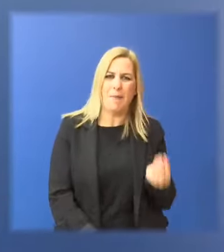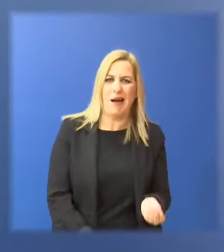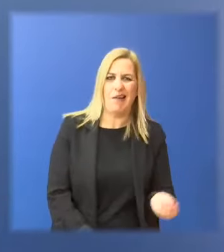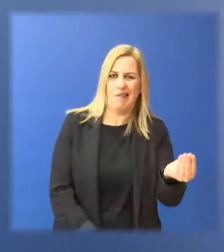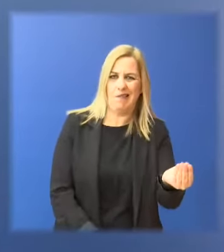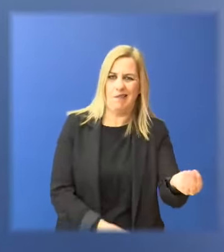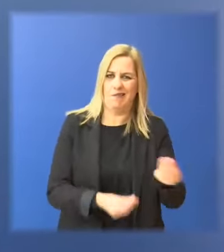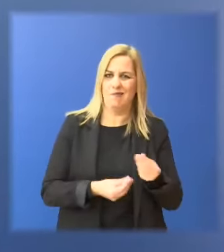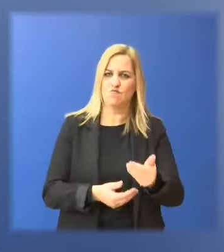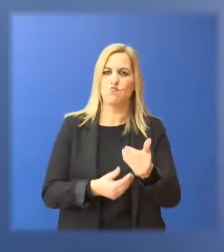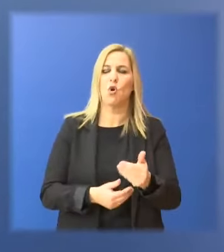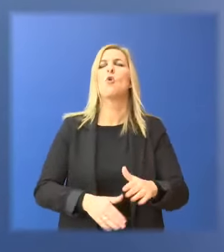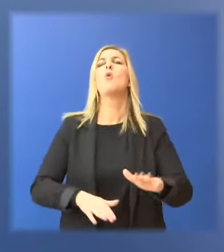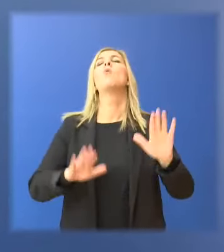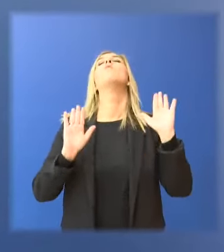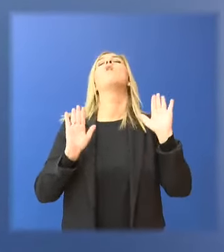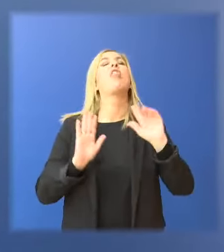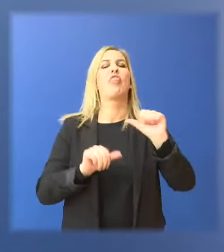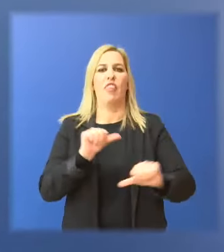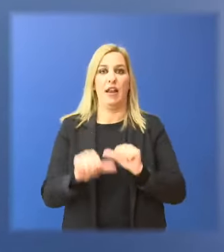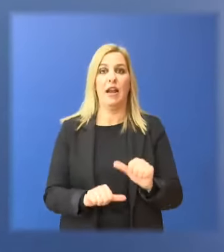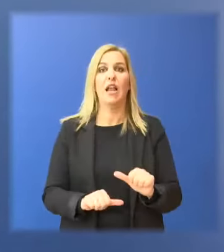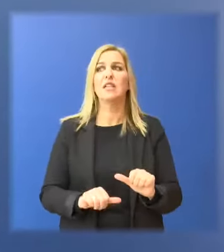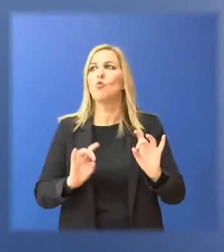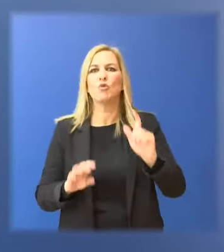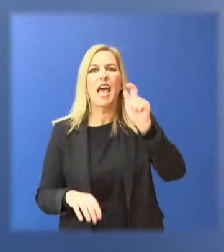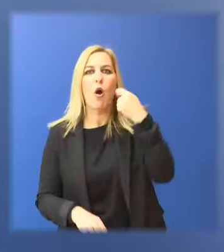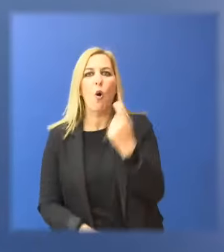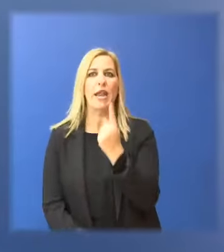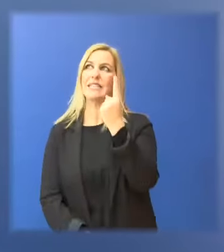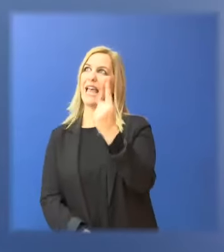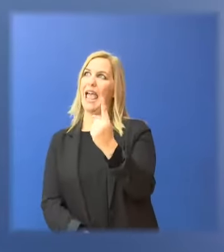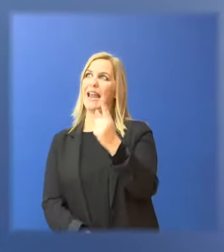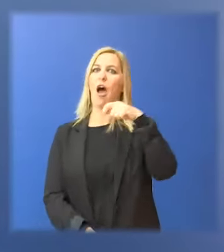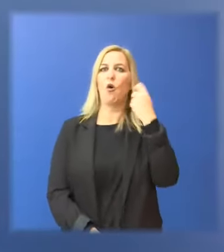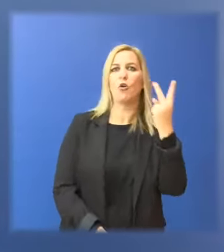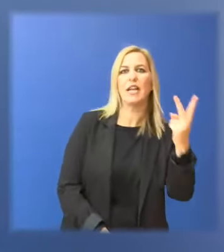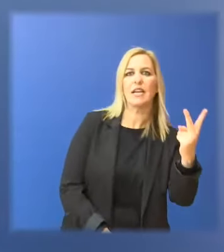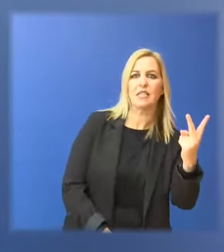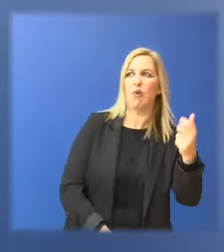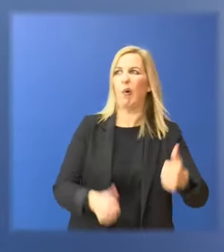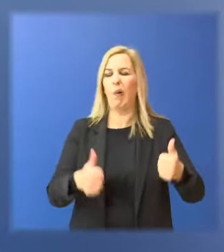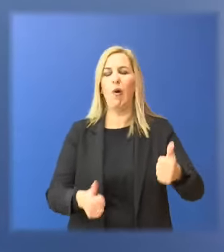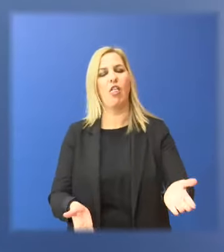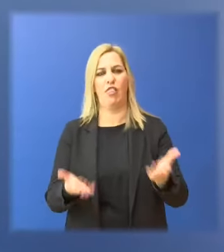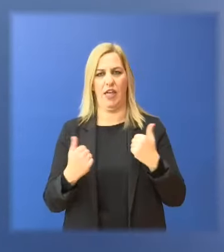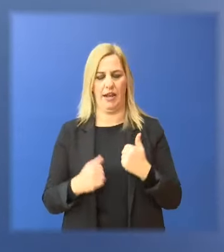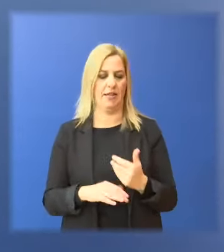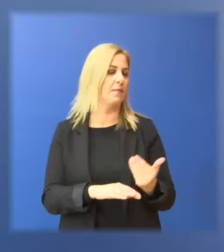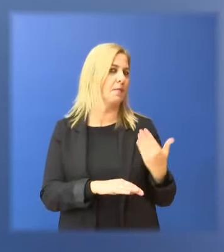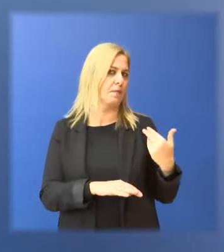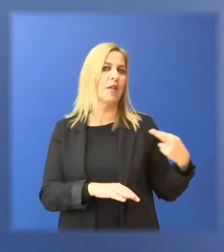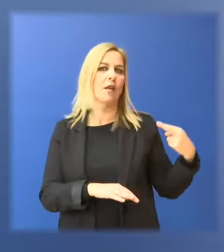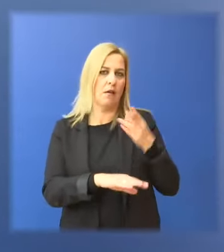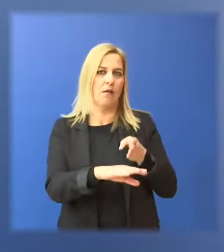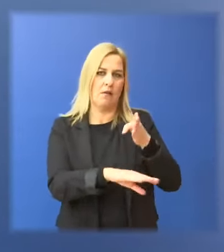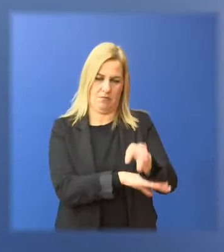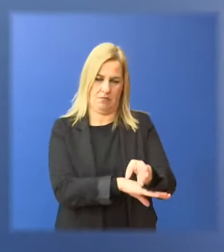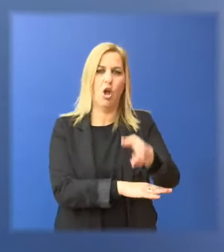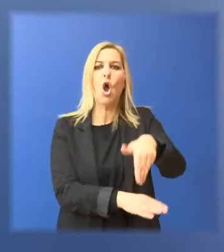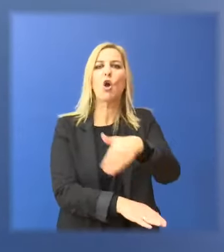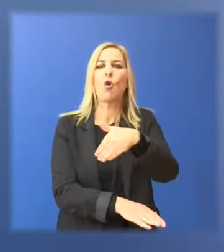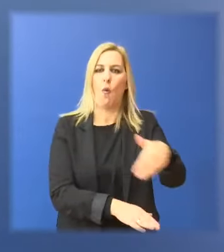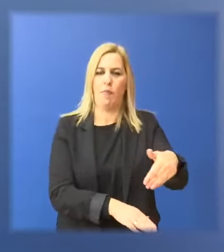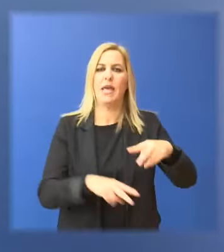ζήτημα για γονέα 1 και γονέα 2. Πριν από λίγη ώρα, ο Πρωθυπουργός παραβρέθηκε στην κοπή της πρωτοχρονιάτικης πίτας του αθλητισμού στο